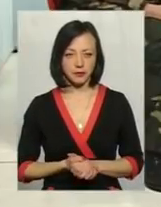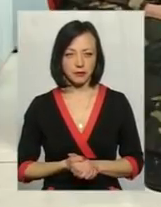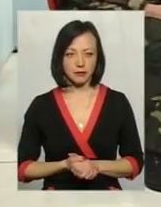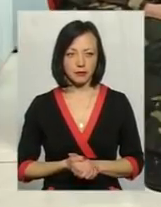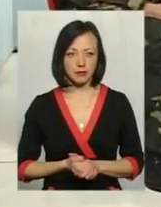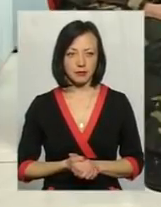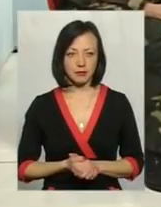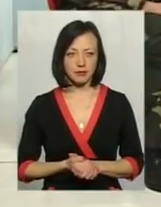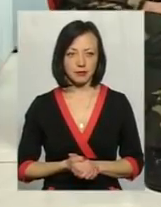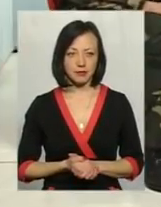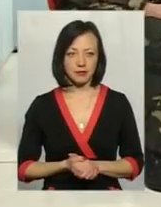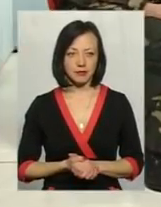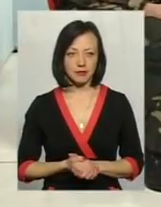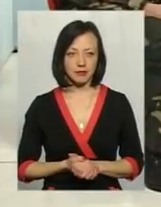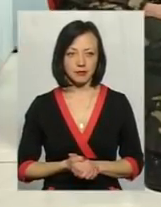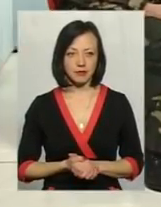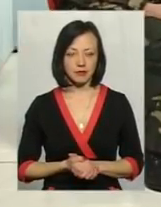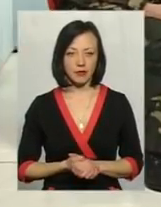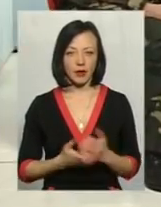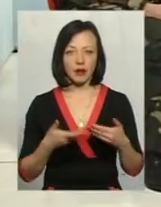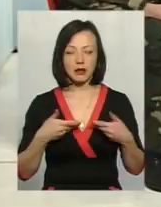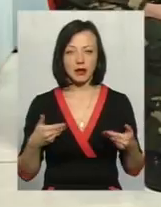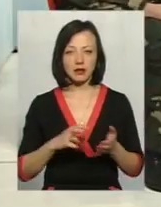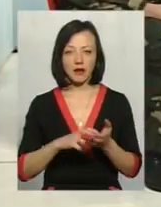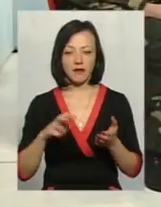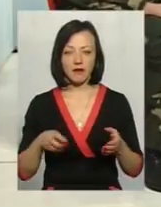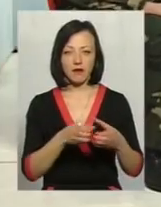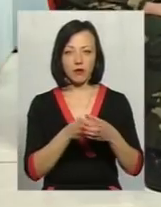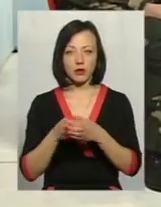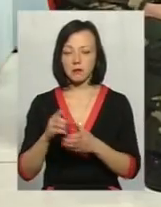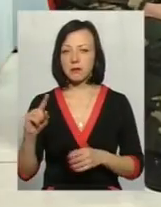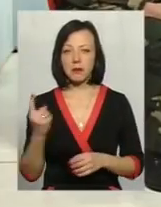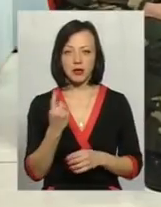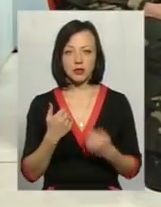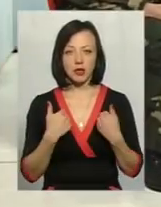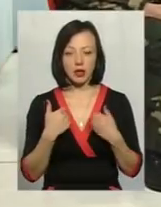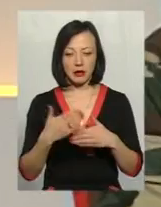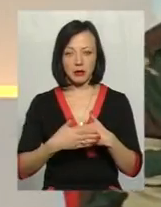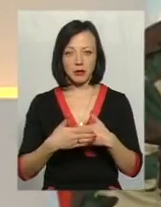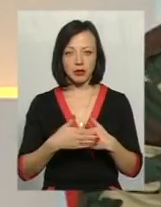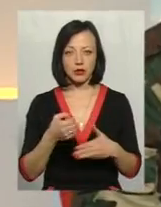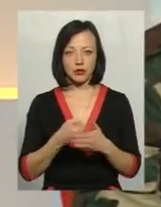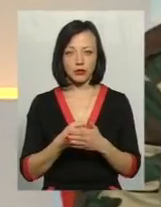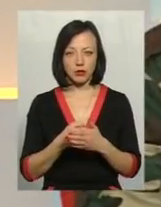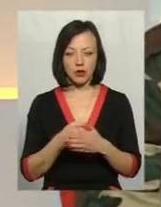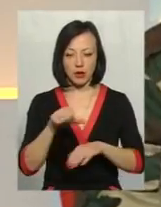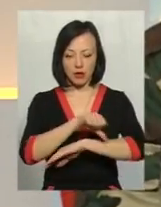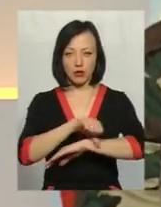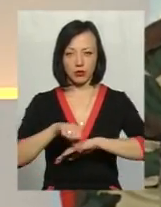Ну, от нас, я був на виводі, нас виводили з самих перших, тому що я найближче був до Пакистану, в